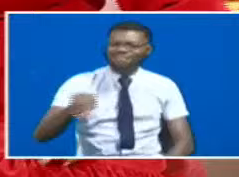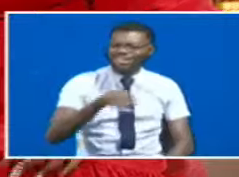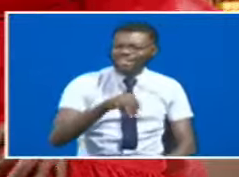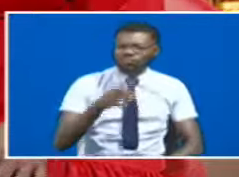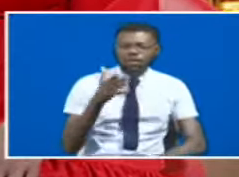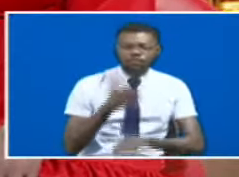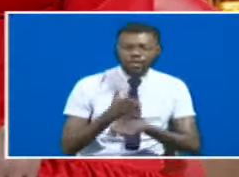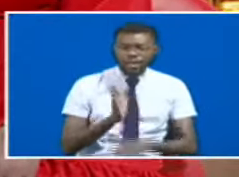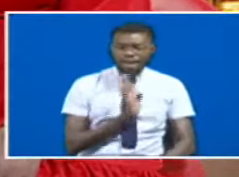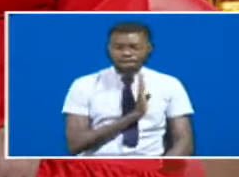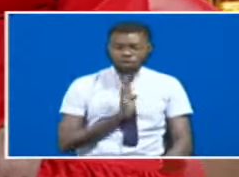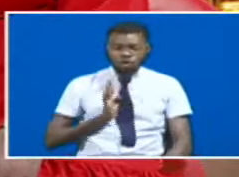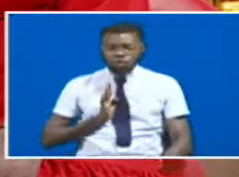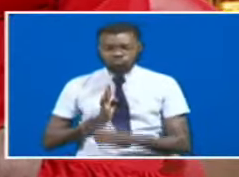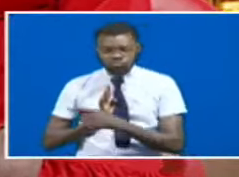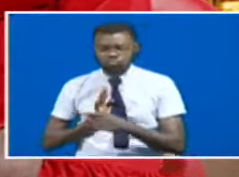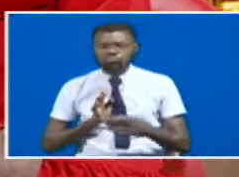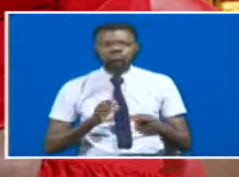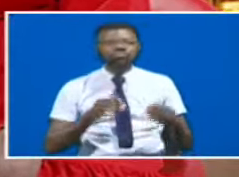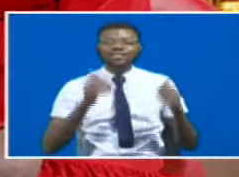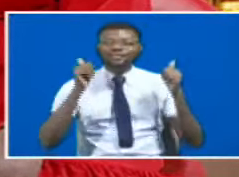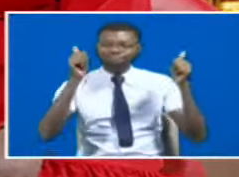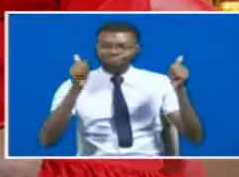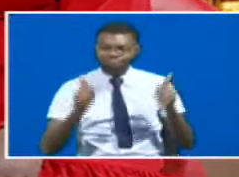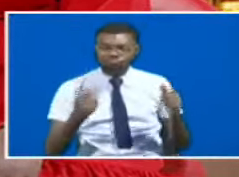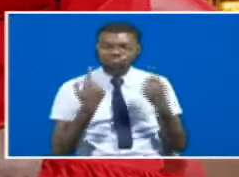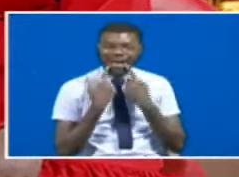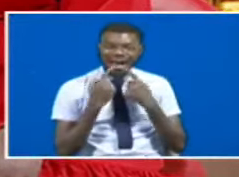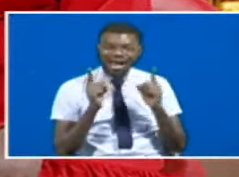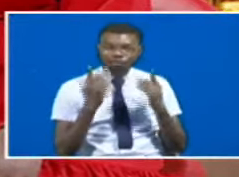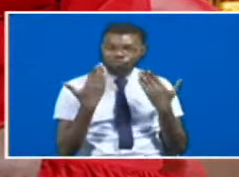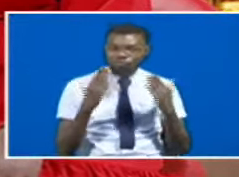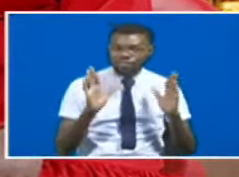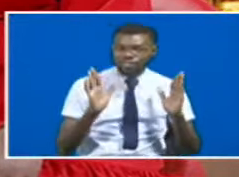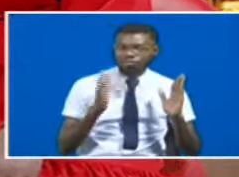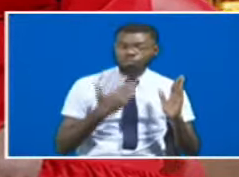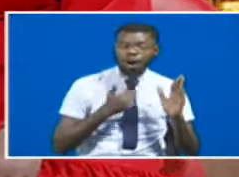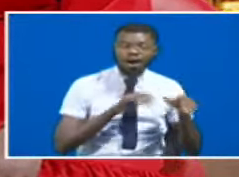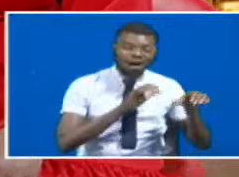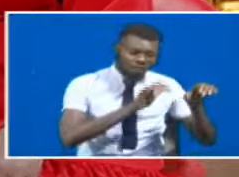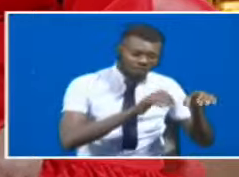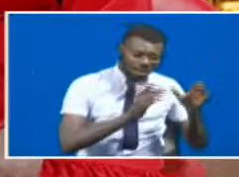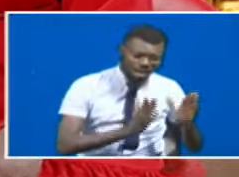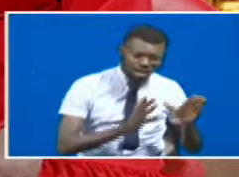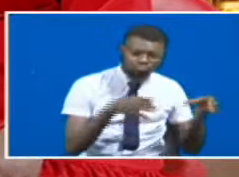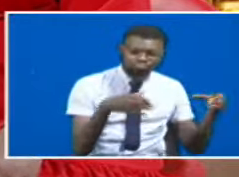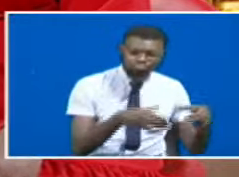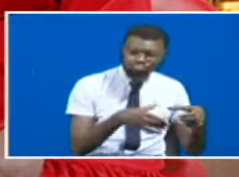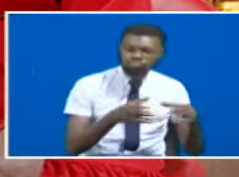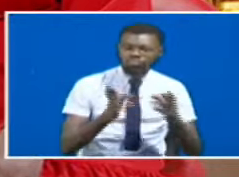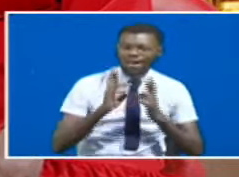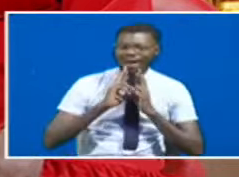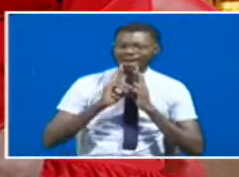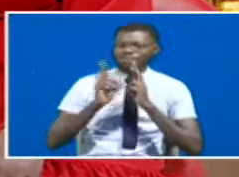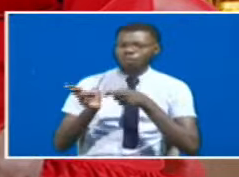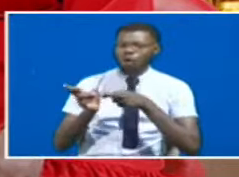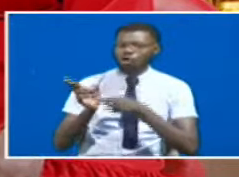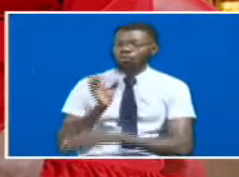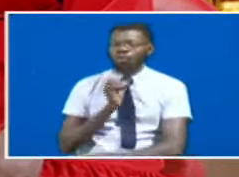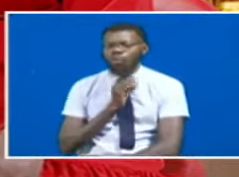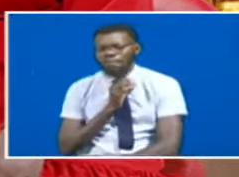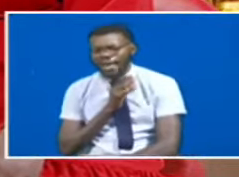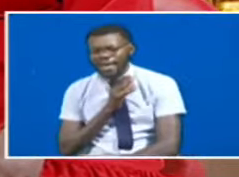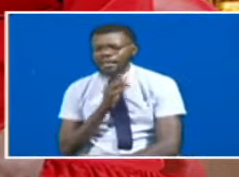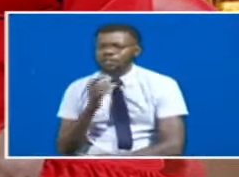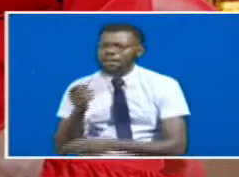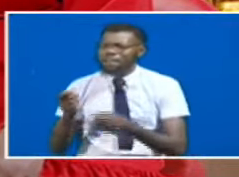kupitia waraka katika vyombo vya habari imewataka wakulima kufikisha malalamishi yao katika maghala walikonunua mbolea ili